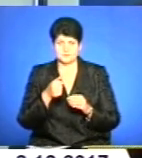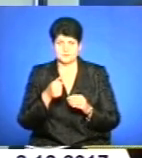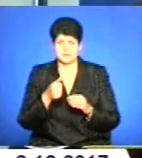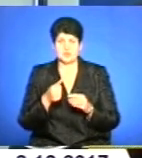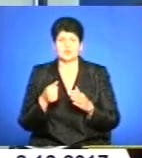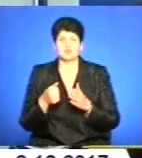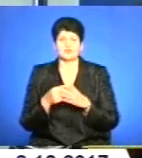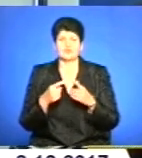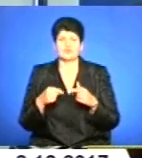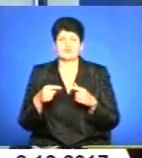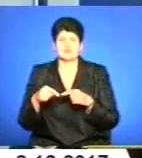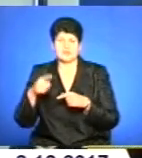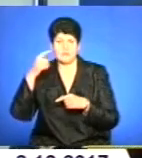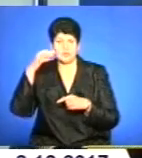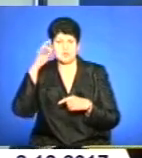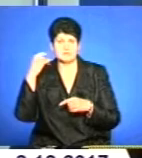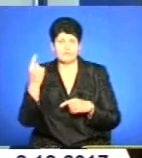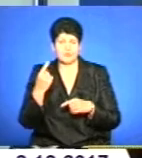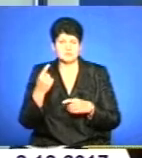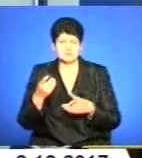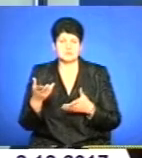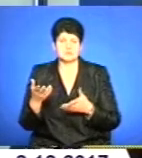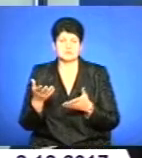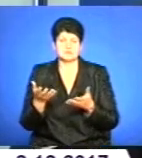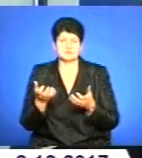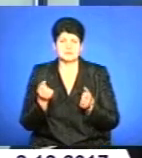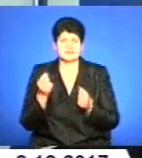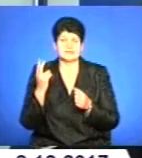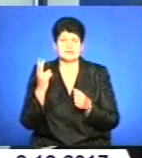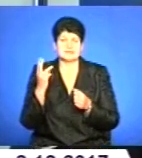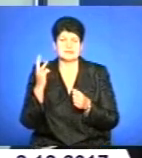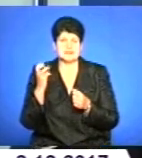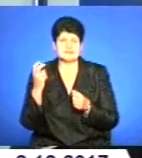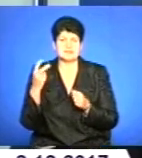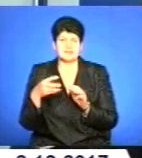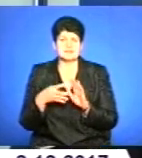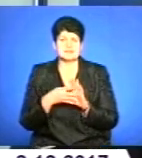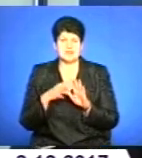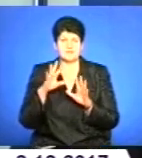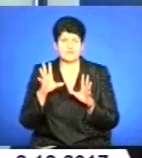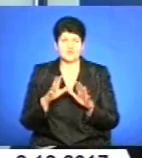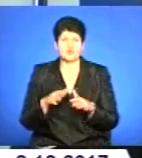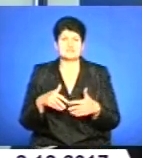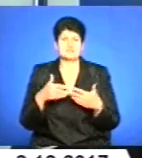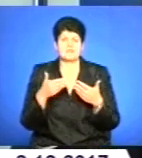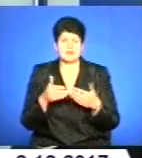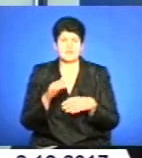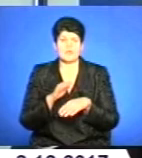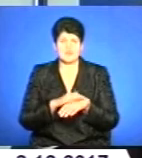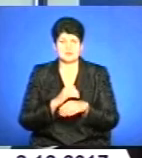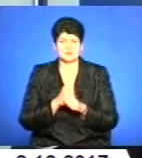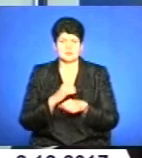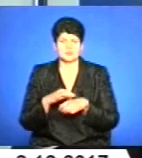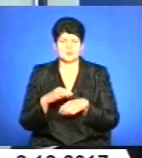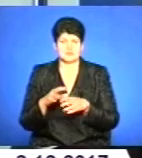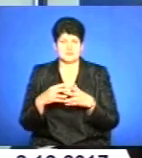відділів відділень поліції в області надійшло 2329 всього звернень про факти вчинення насильства в